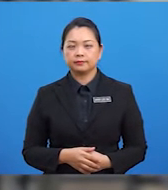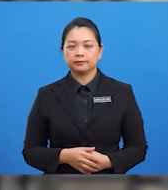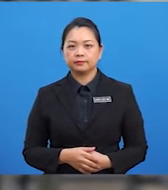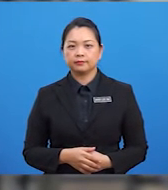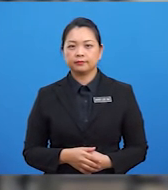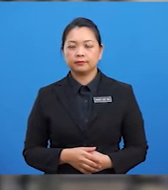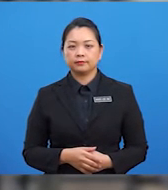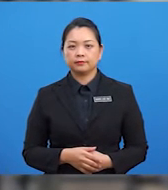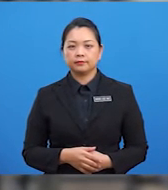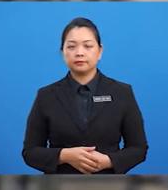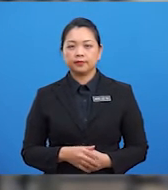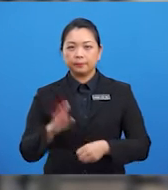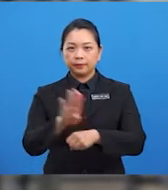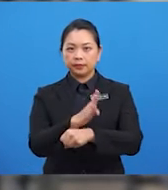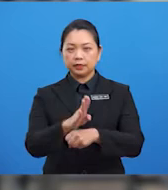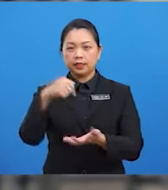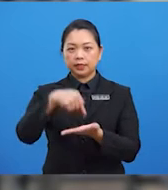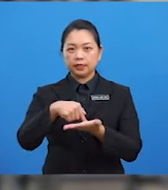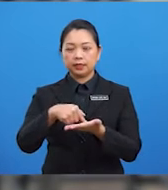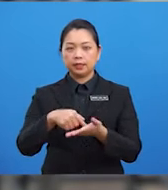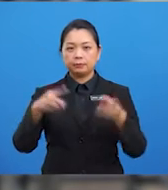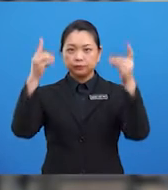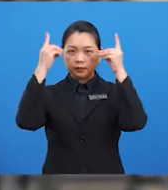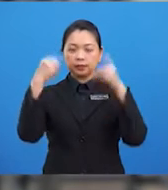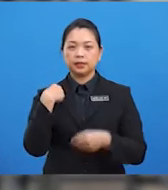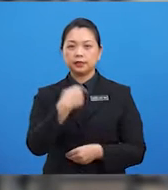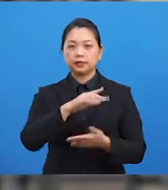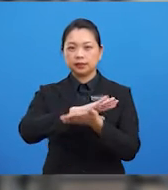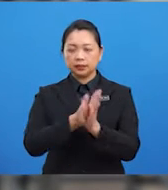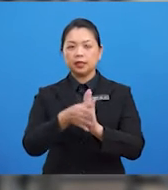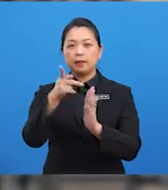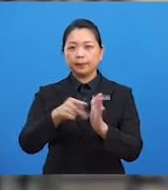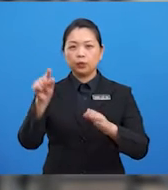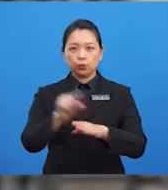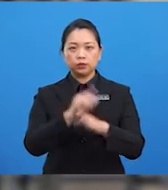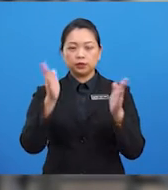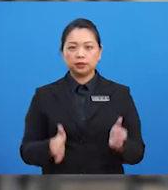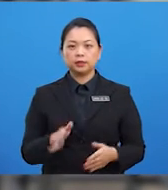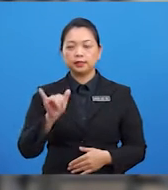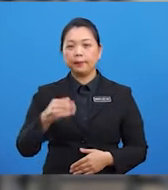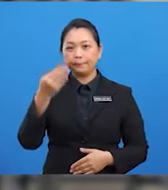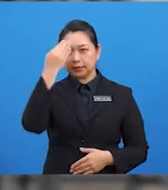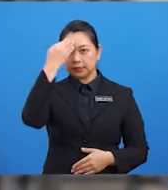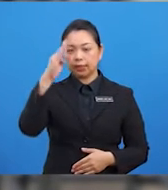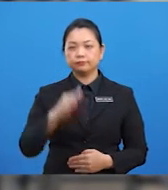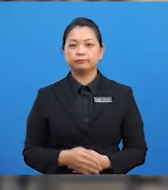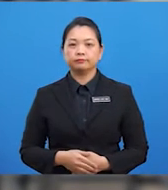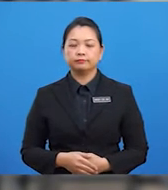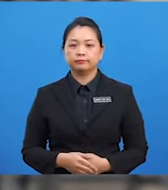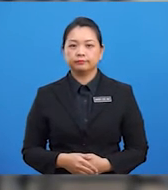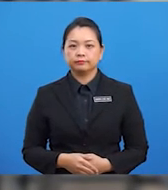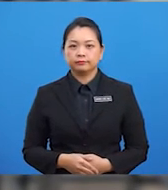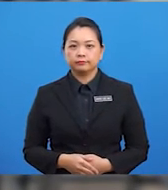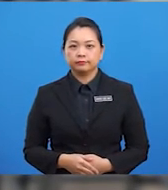Mata pelajaran ini juga mendidik kita menjadi pengguna yang bijak membeli.